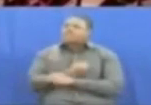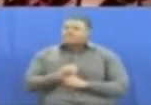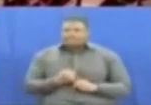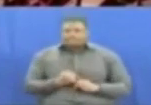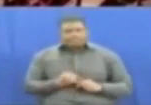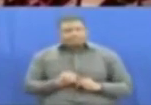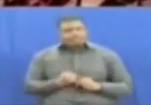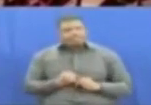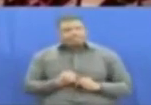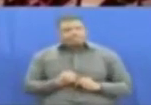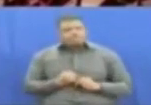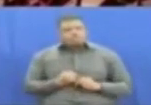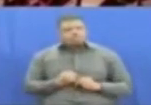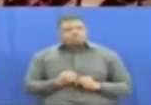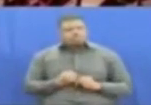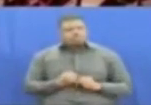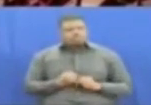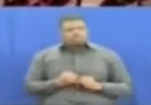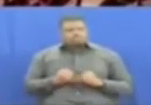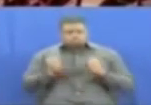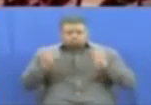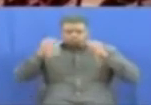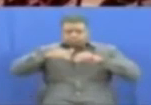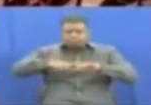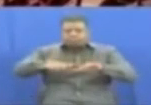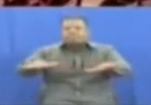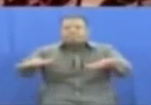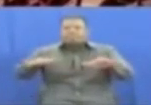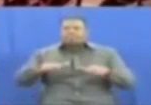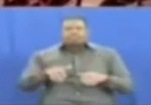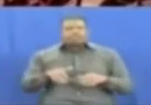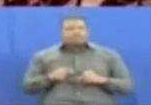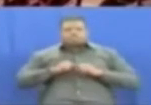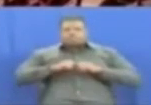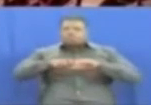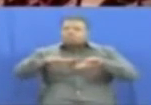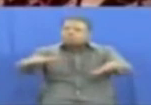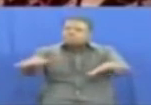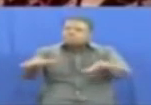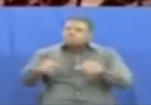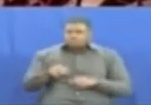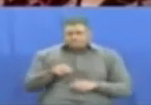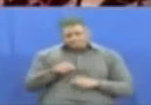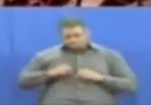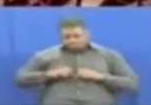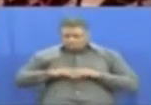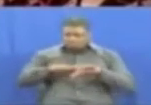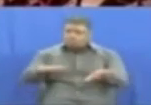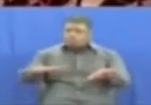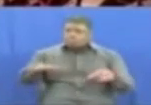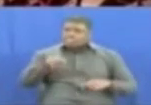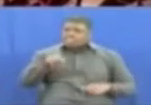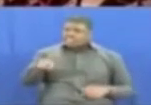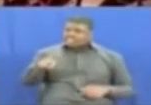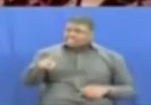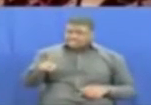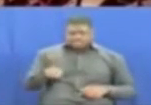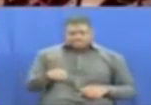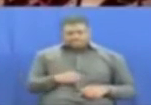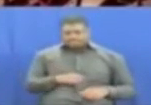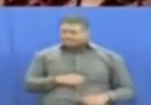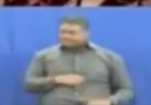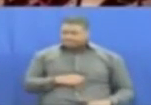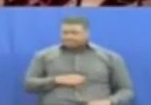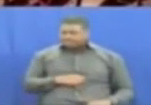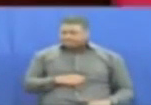mafuriko. Nchi yetu yote Mheshimiwa Spika imekumbwa na mafuriko. Na mafuriko haya yamesababisha maumivu